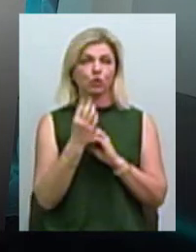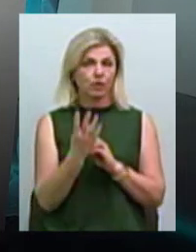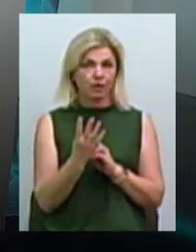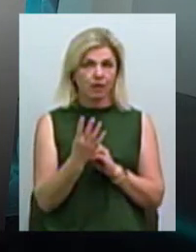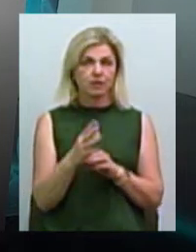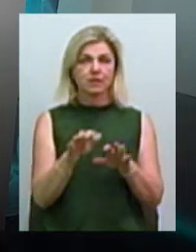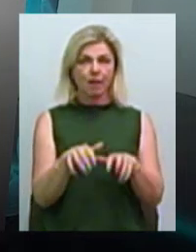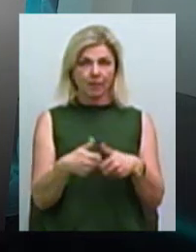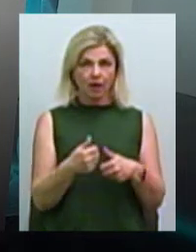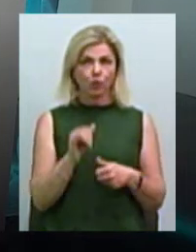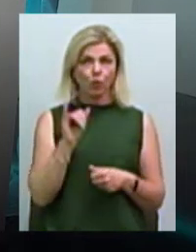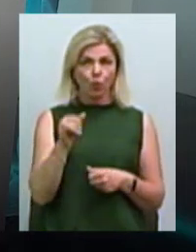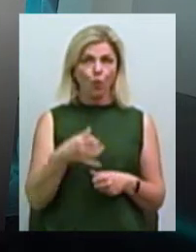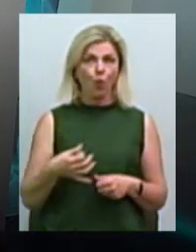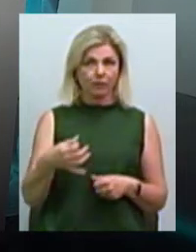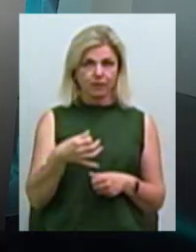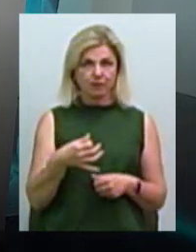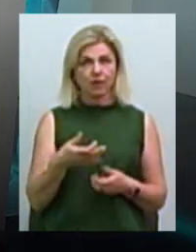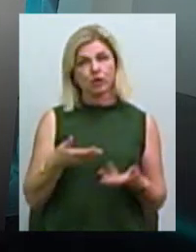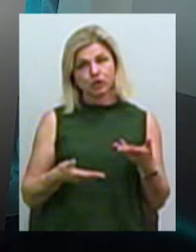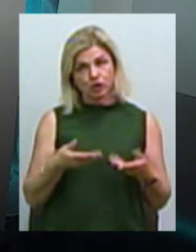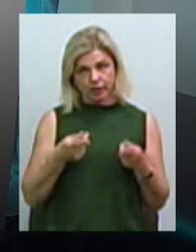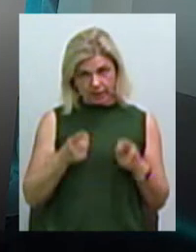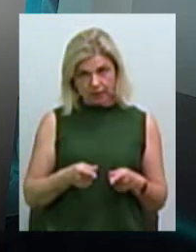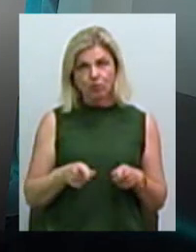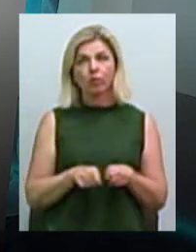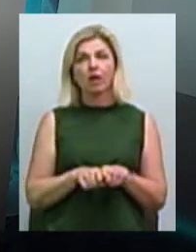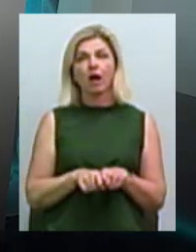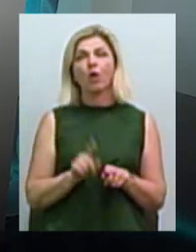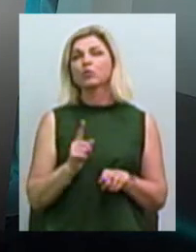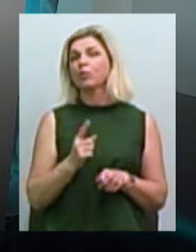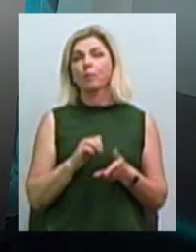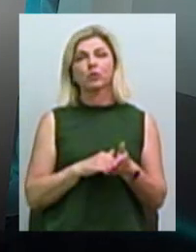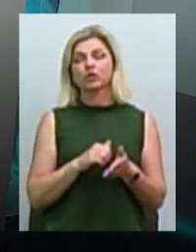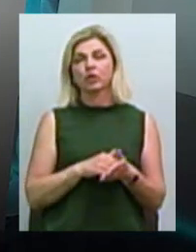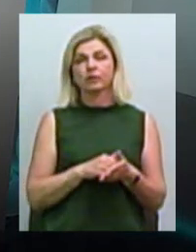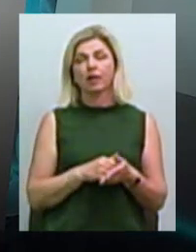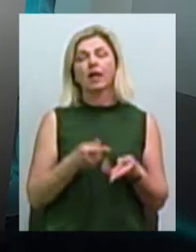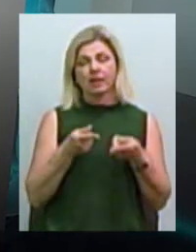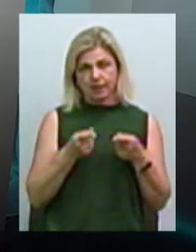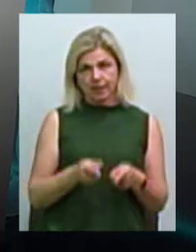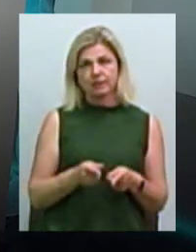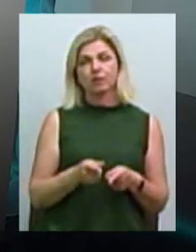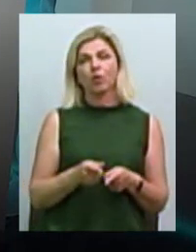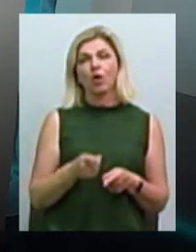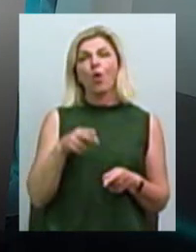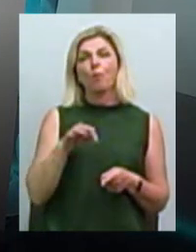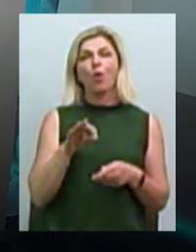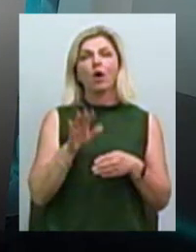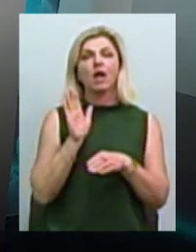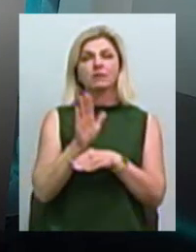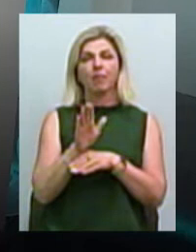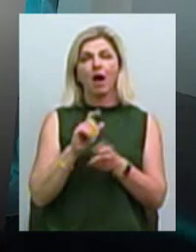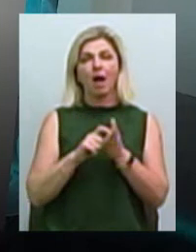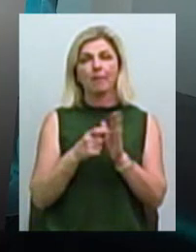М14, забирають у області. Чи дійсно так і в чому причини? Дійсно, по розпорядженню Кабінету